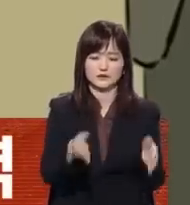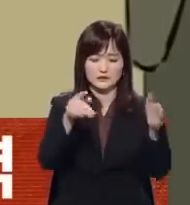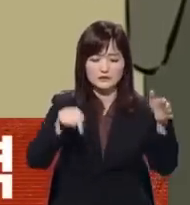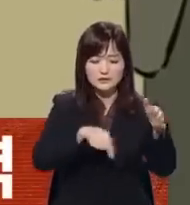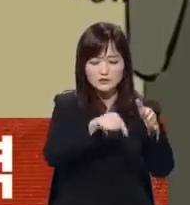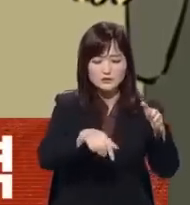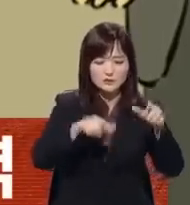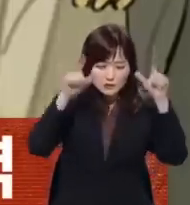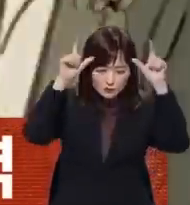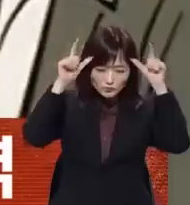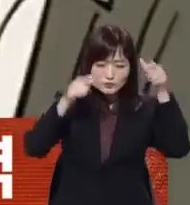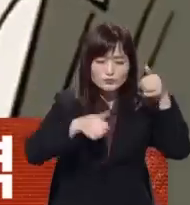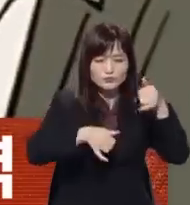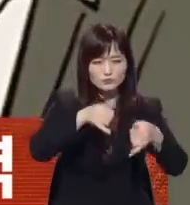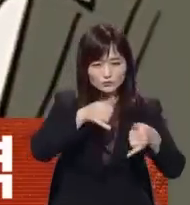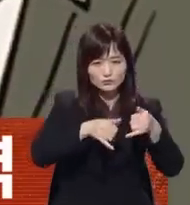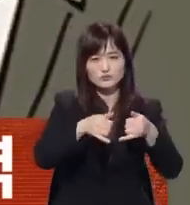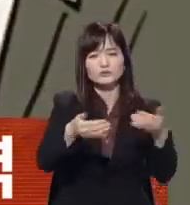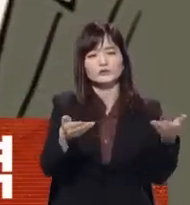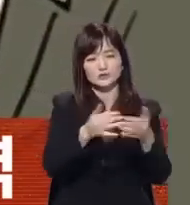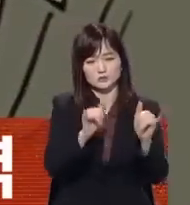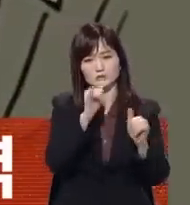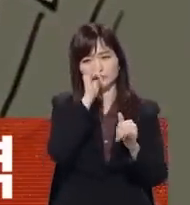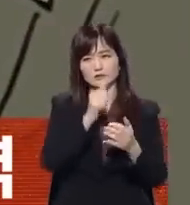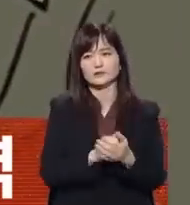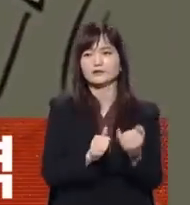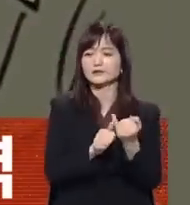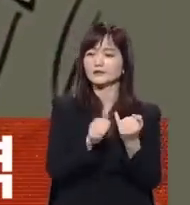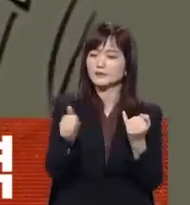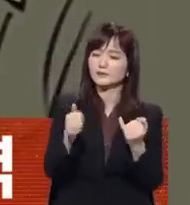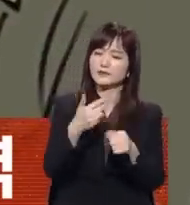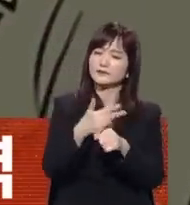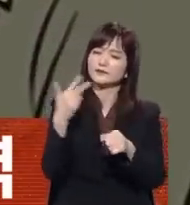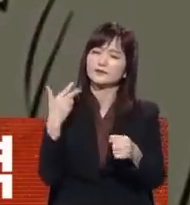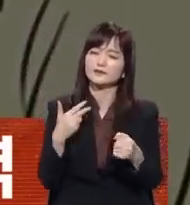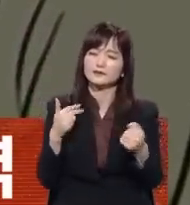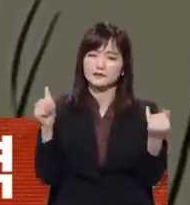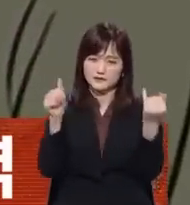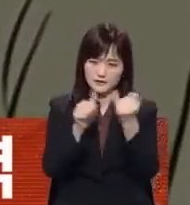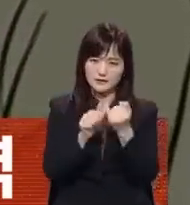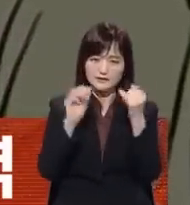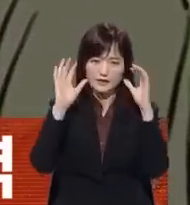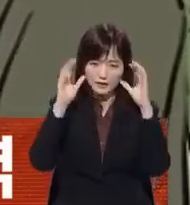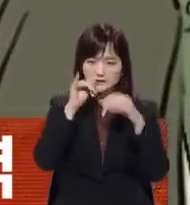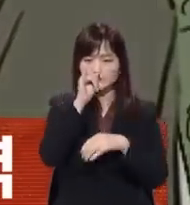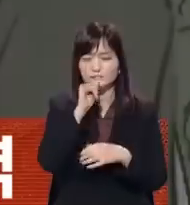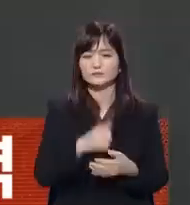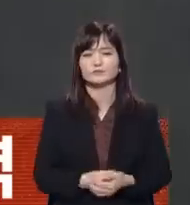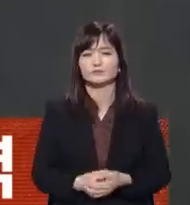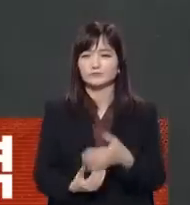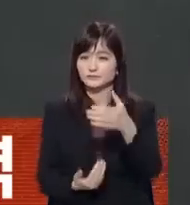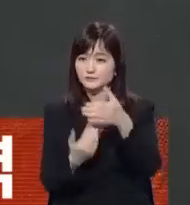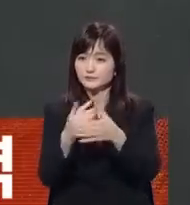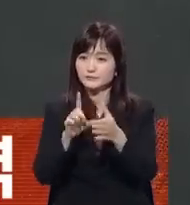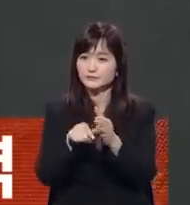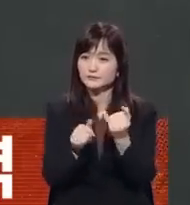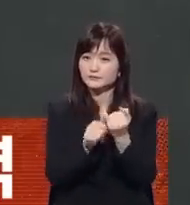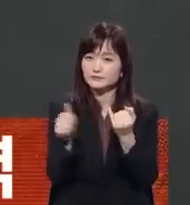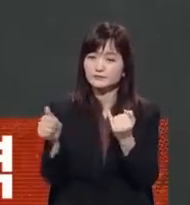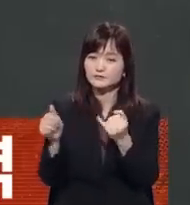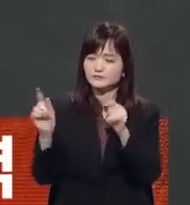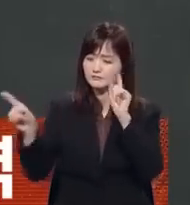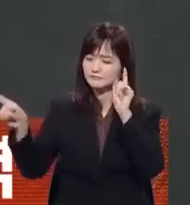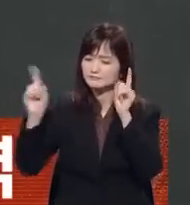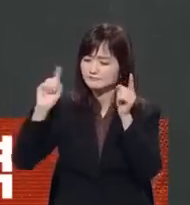이런 것들을 일을 해왔고요 이런 와중에이 남편이랑 7년 전에 결혼을 해서 아이도 있었습니다 하지만 사건 당시에는이 남편이